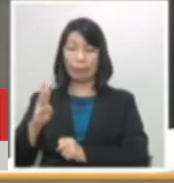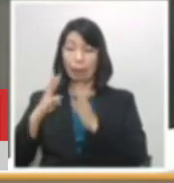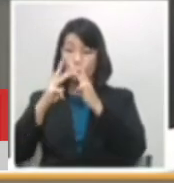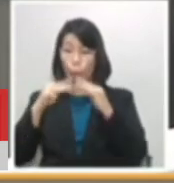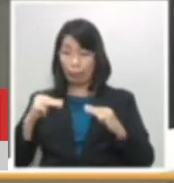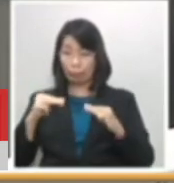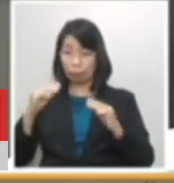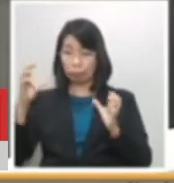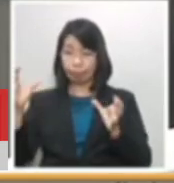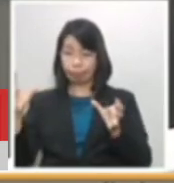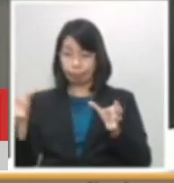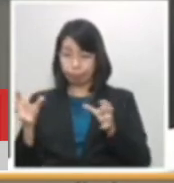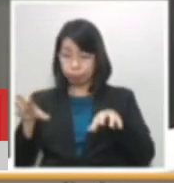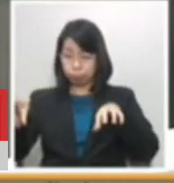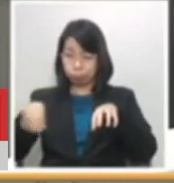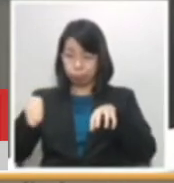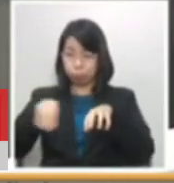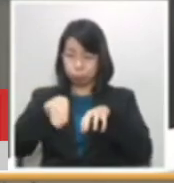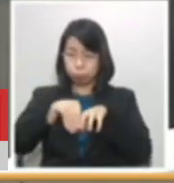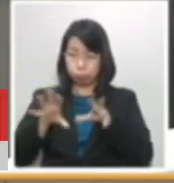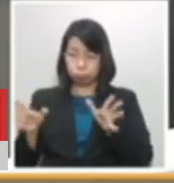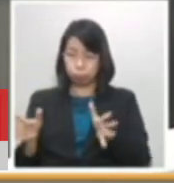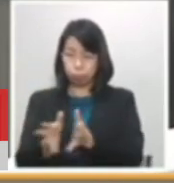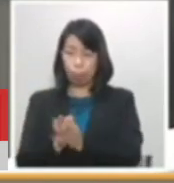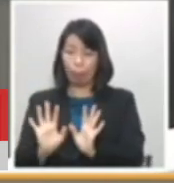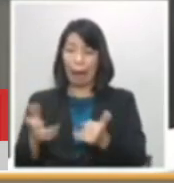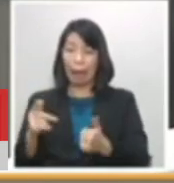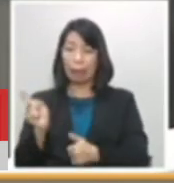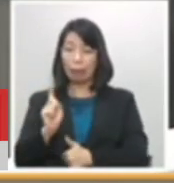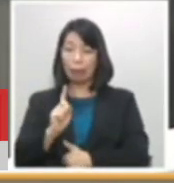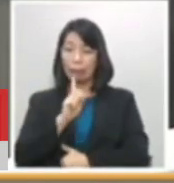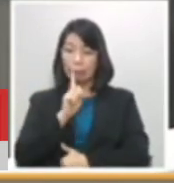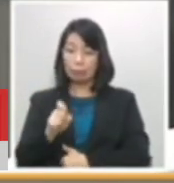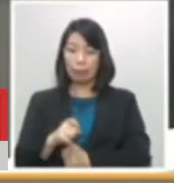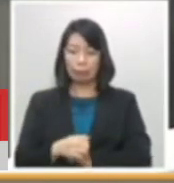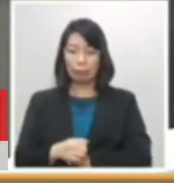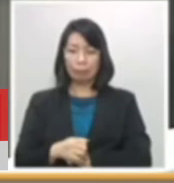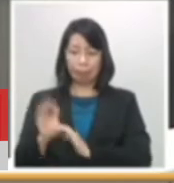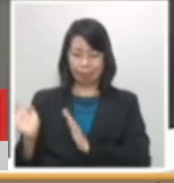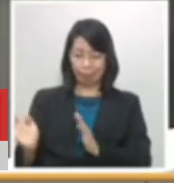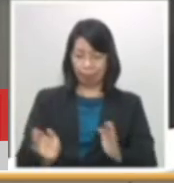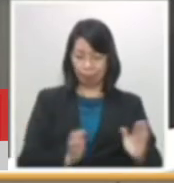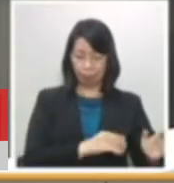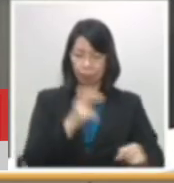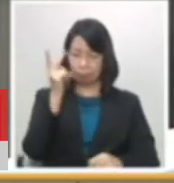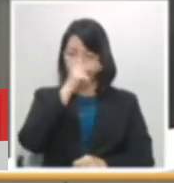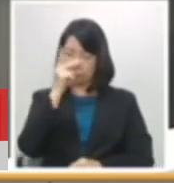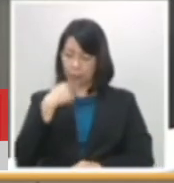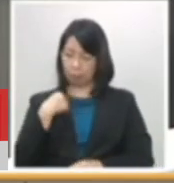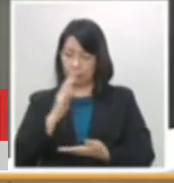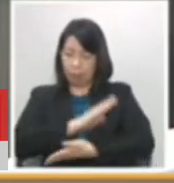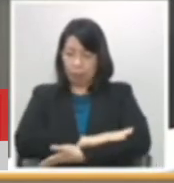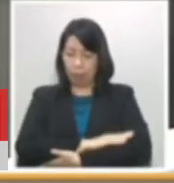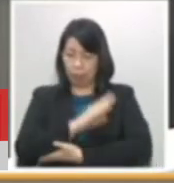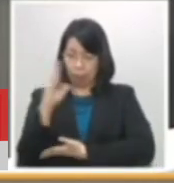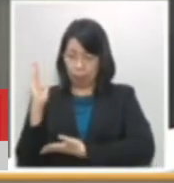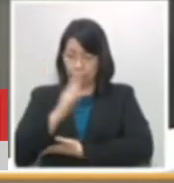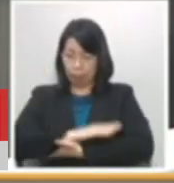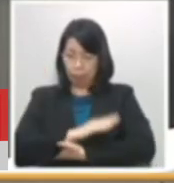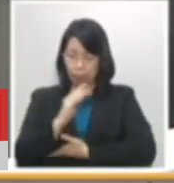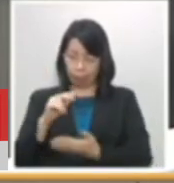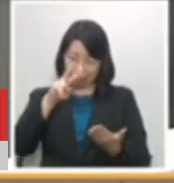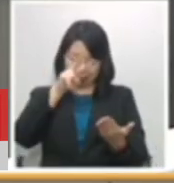ท่านประธานครับที่ผมแปลกใจว่าผมเห็นข่าวอยู่ชิ้นหนึ่งท่านประธานบอกว่